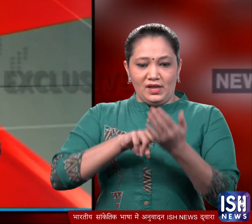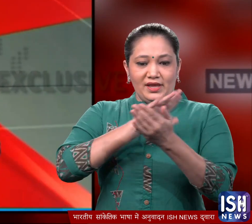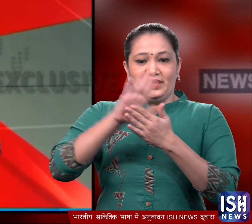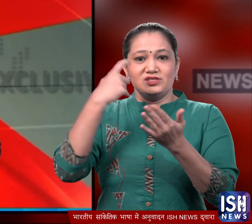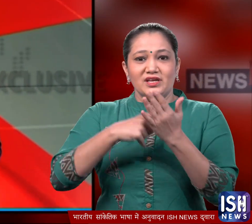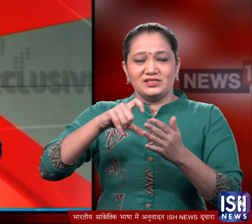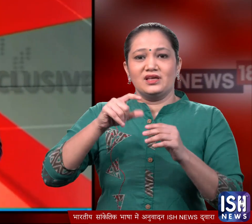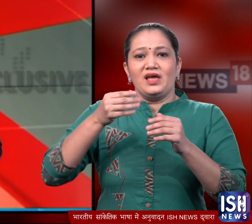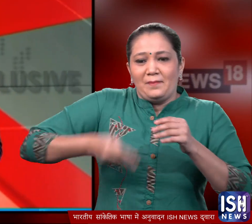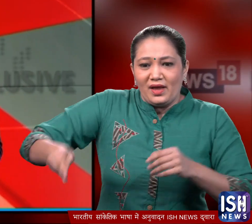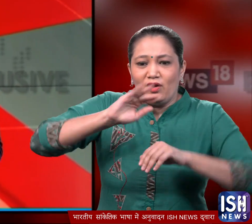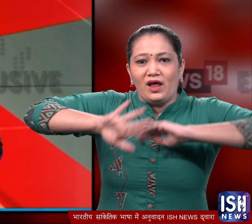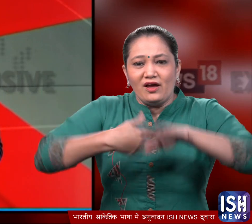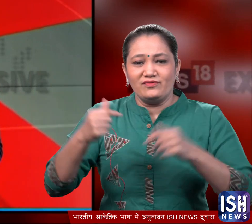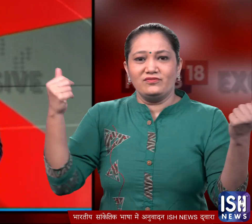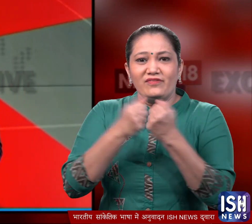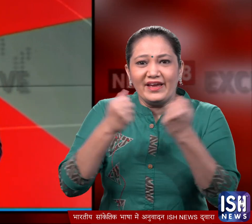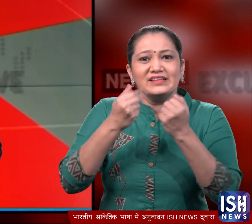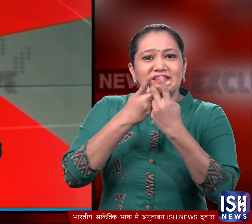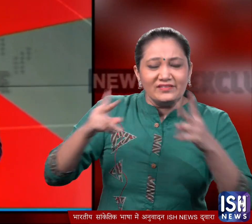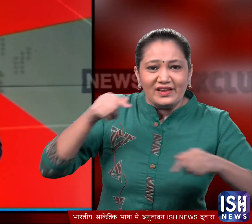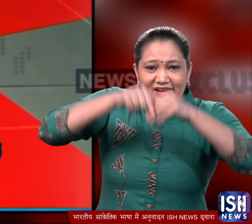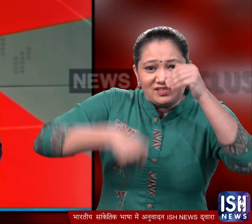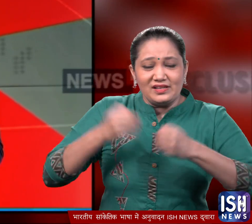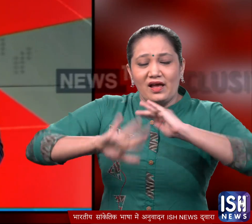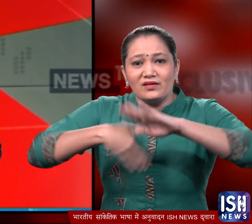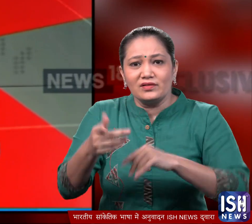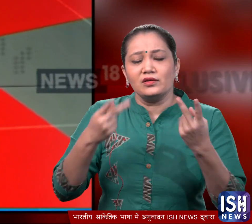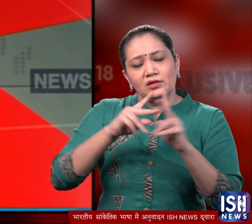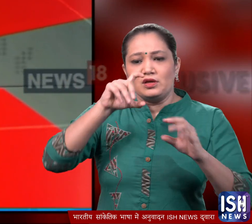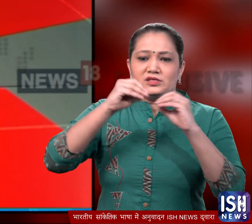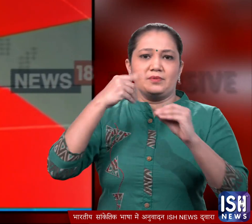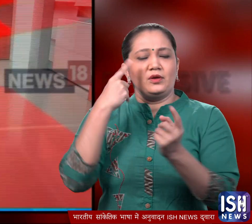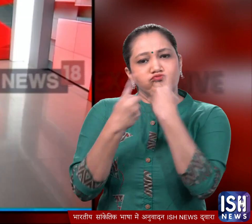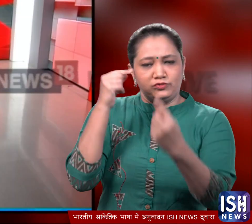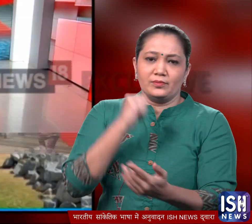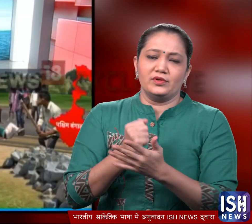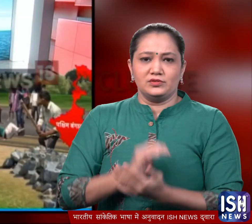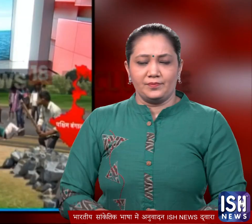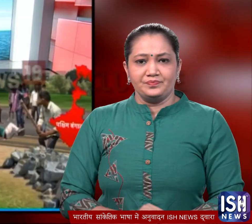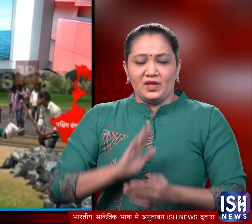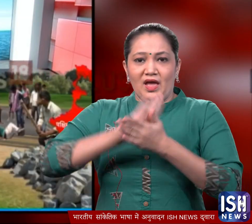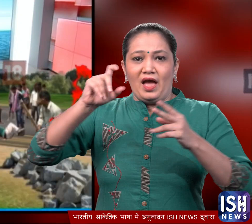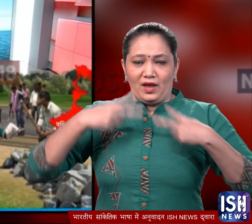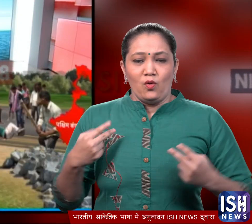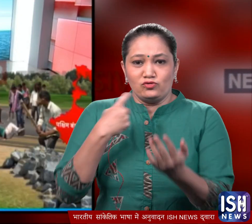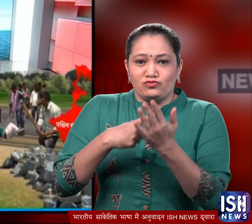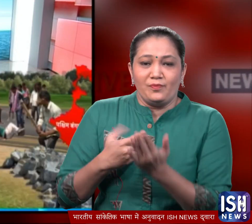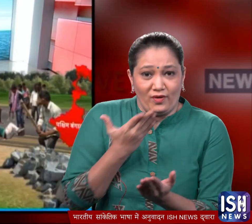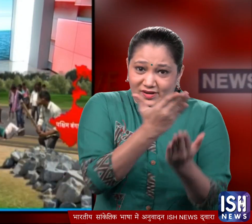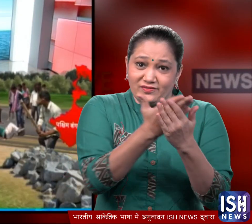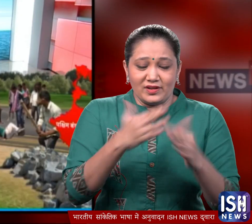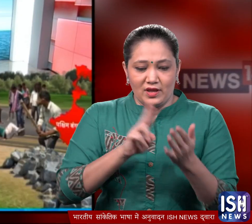ने बंगाल में चुनाव बाद हुई हिंसा की सीबीआई जांच की सिफारिश की। न्यूज़ 18 के विक्रांत यादव की रिपोर्ट है कि हाई कोर्ट को सौंपी अपनी रिपोर्ट